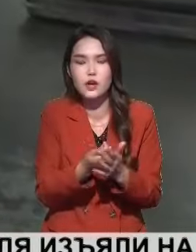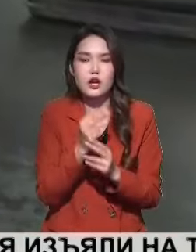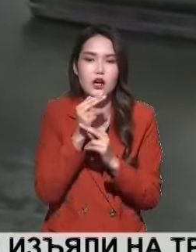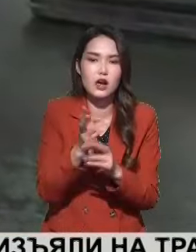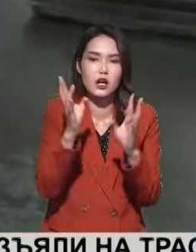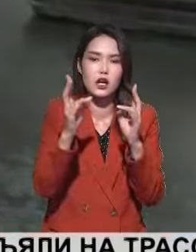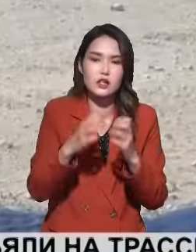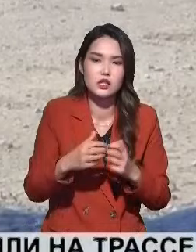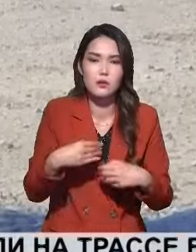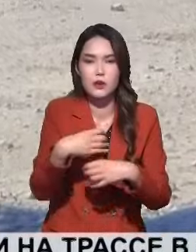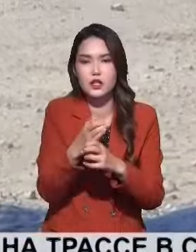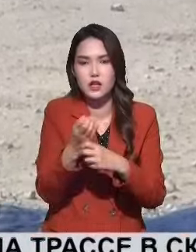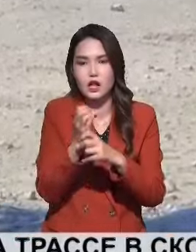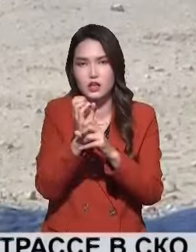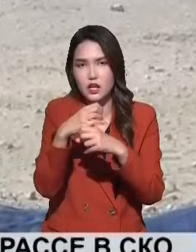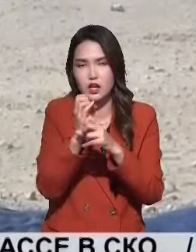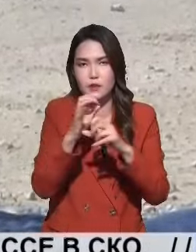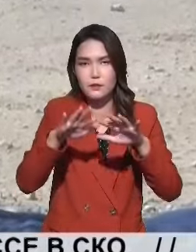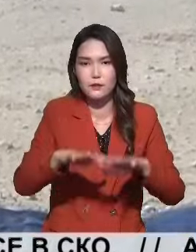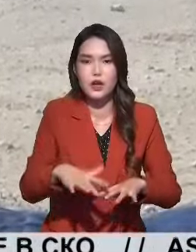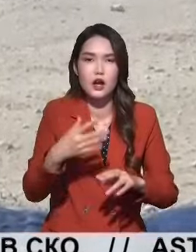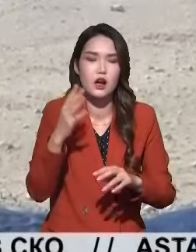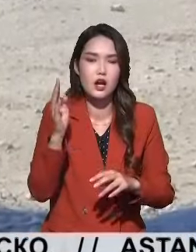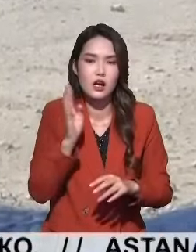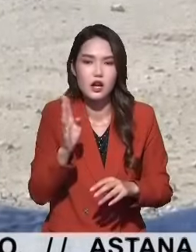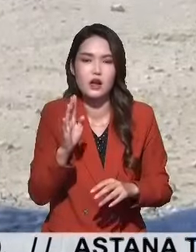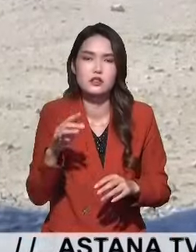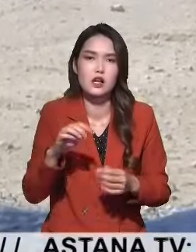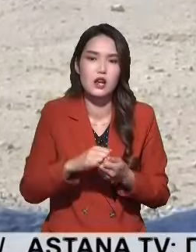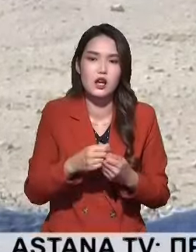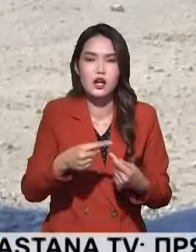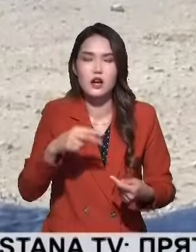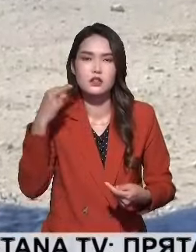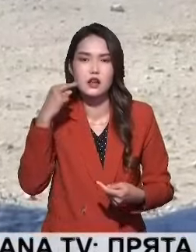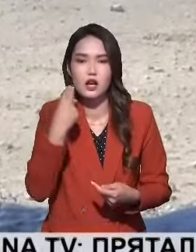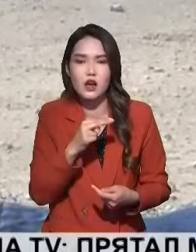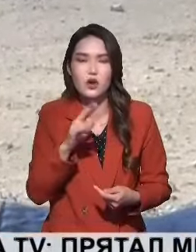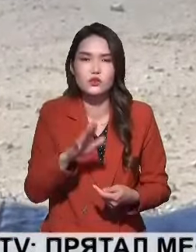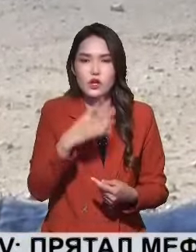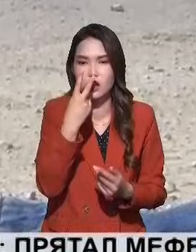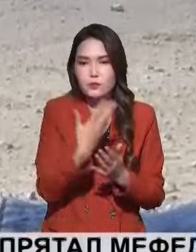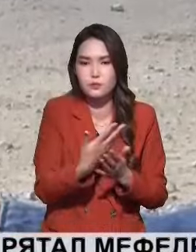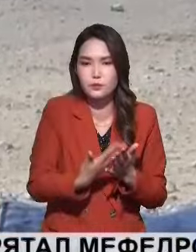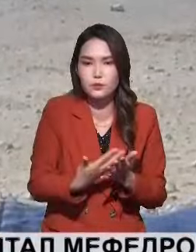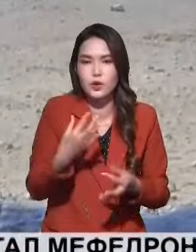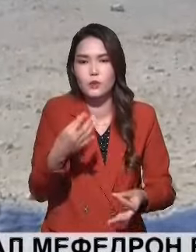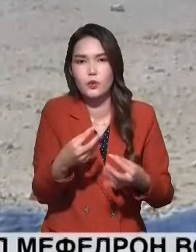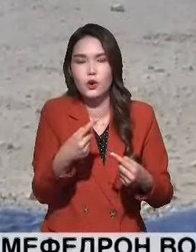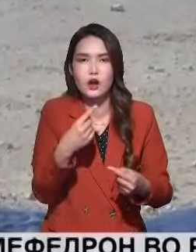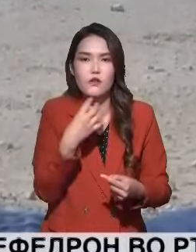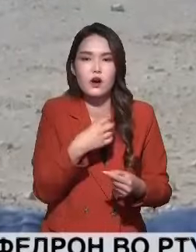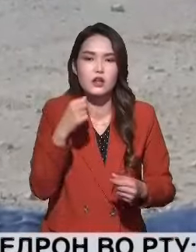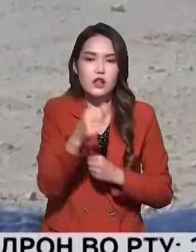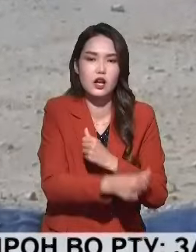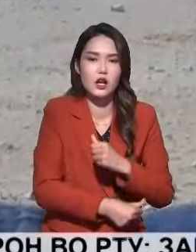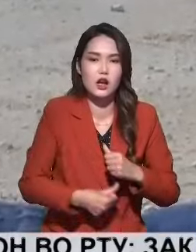в лабораторию. На самом деле качество щебня это является одним из факторов, так как у нас щебень является материалом, который